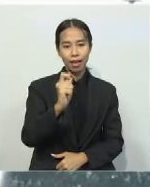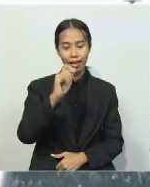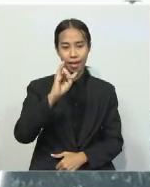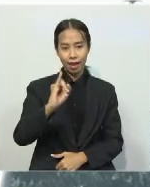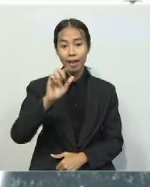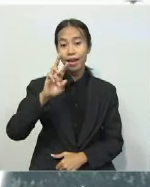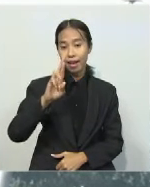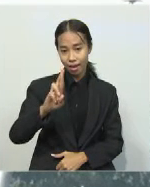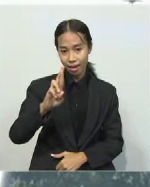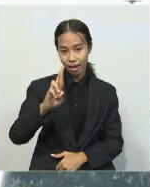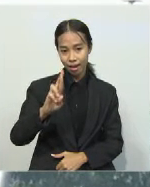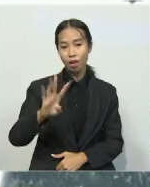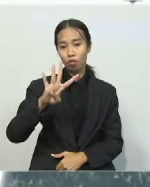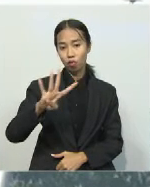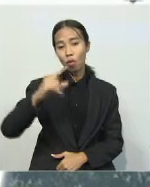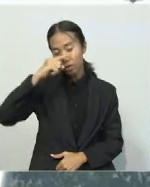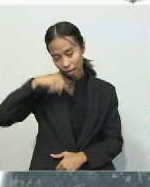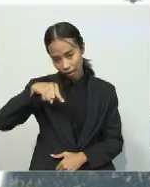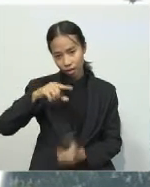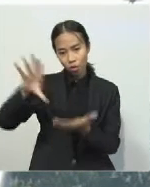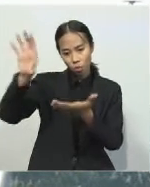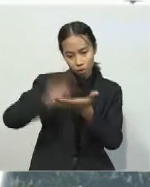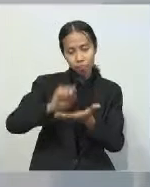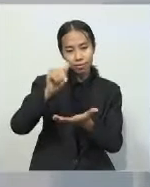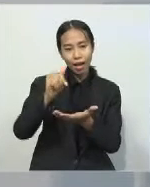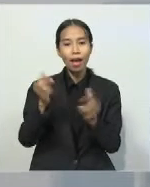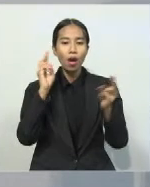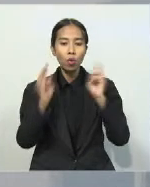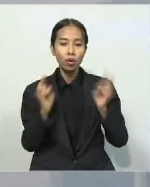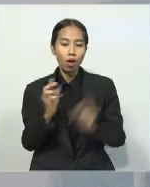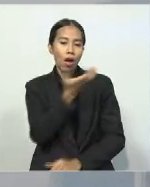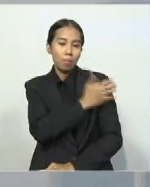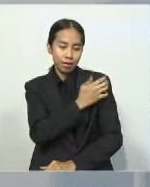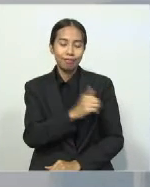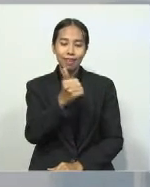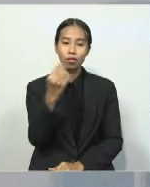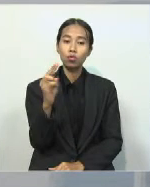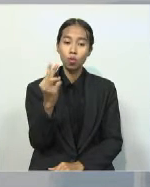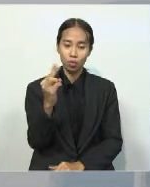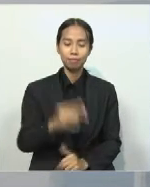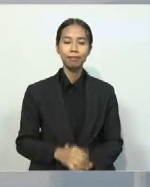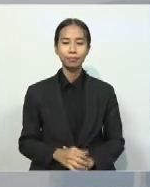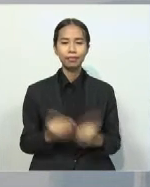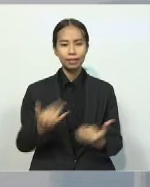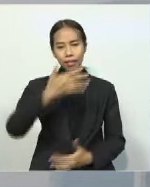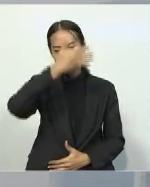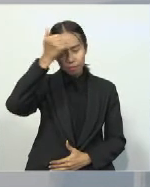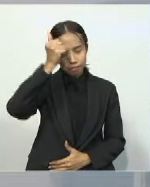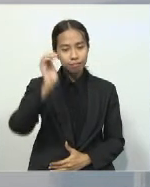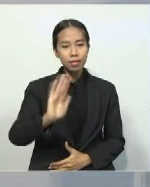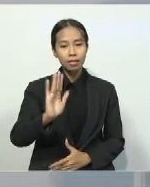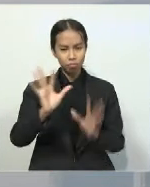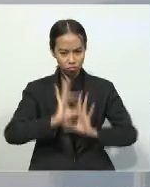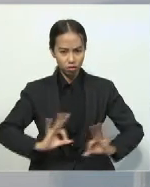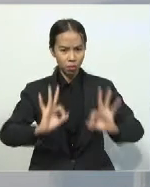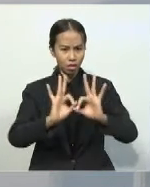คะซึ่งก็สามารถดาวน์โหลดได้ทั้งระบบ iOS และ Android ด้วยค่ะ ที่สำคัญอย่าลืมเรื่องของ